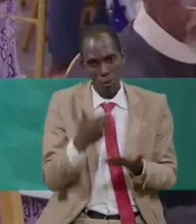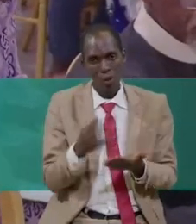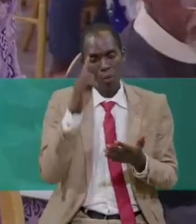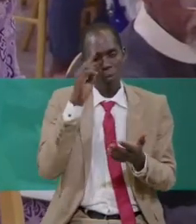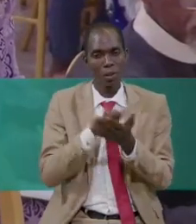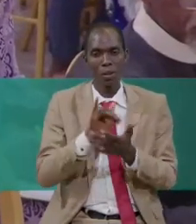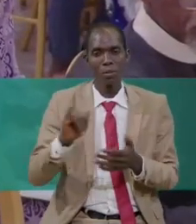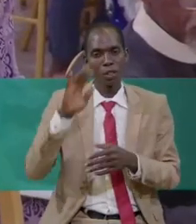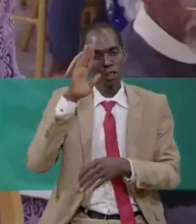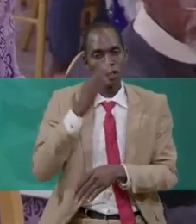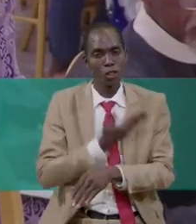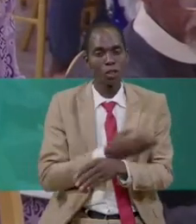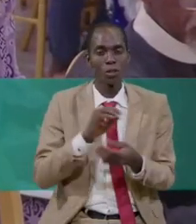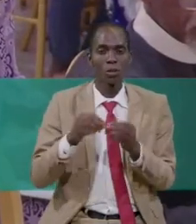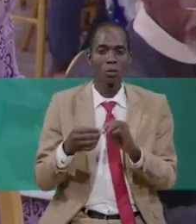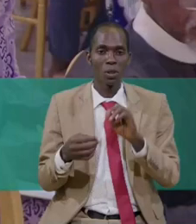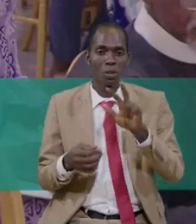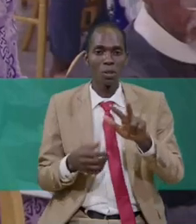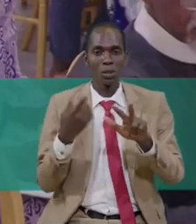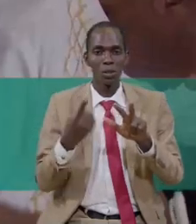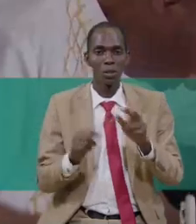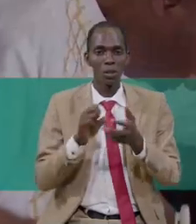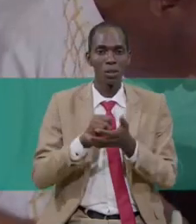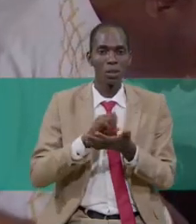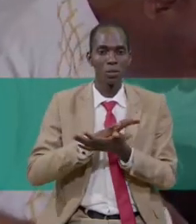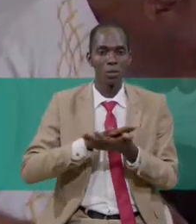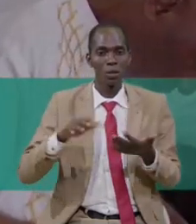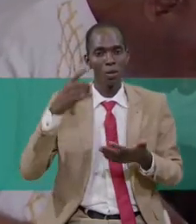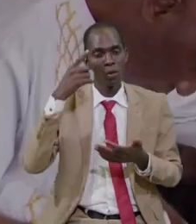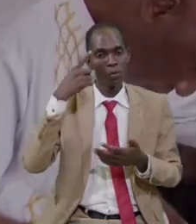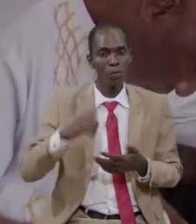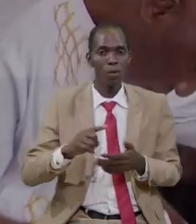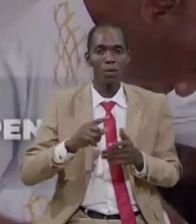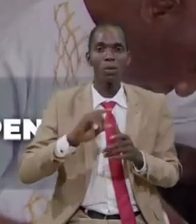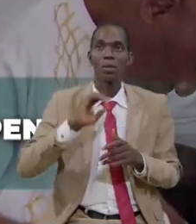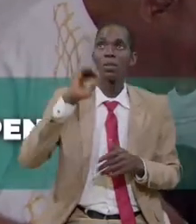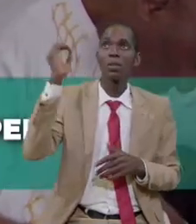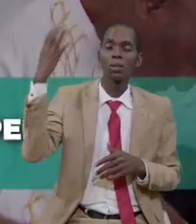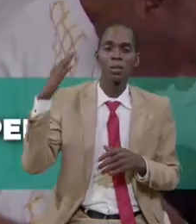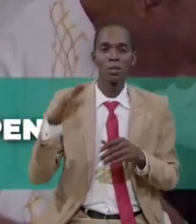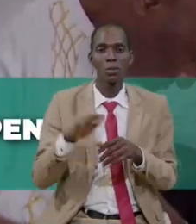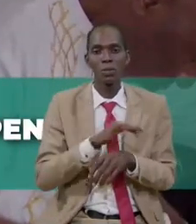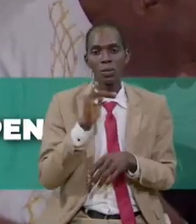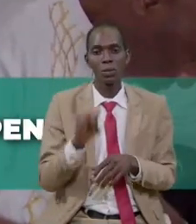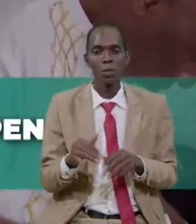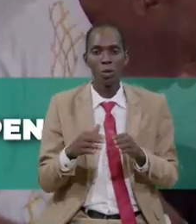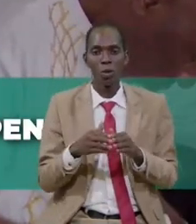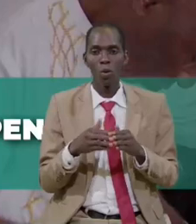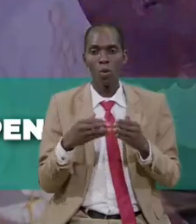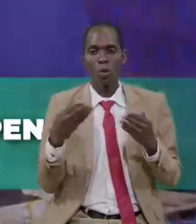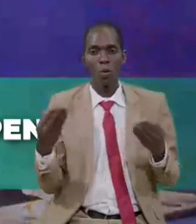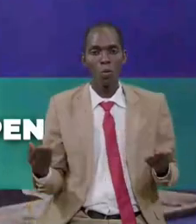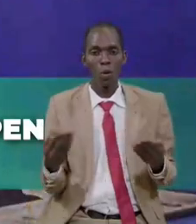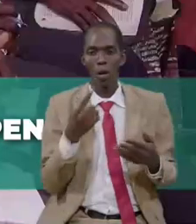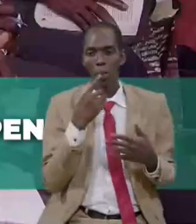obéissants. C'est la sanctification pour les serviteurs gracieusement ouverts, rachetés par le sang.